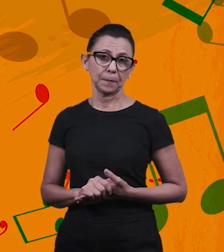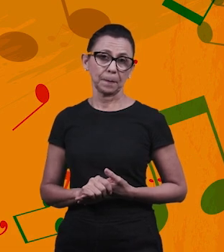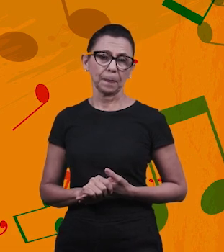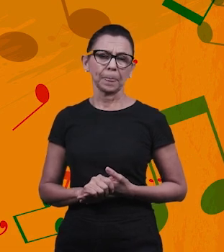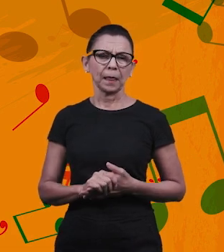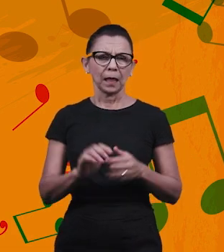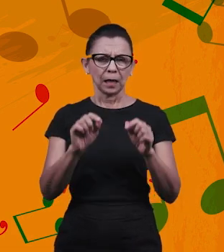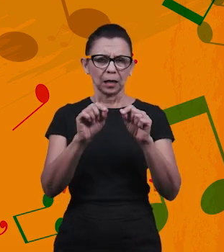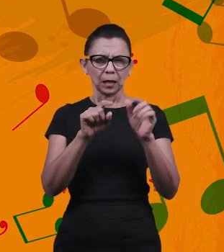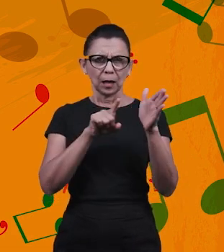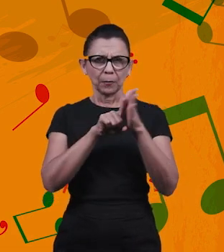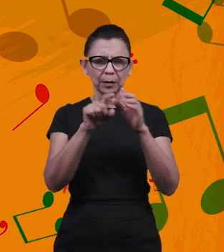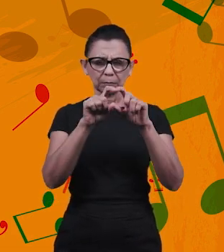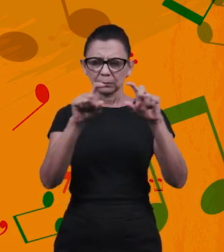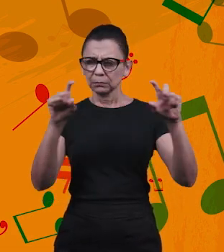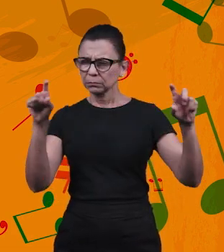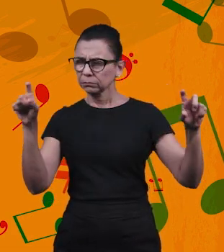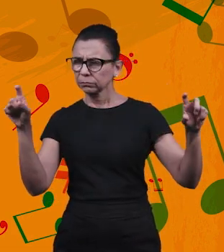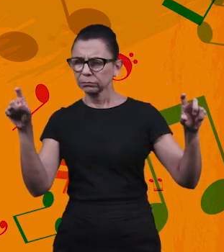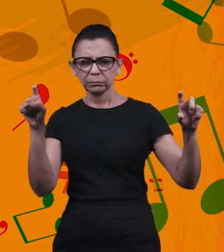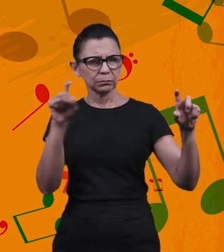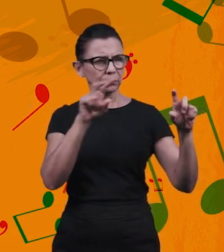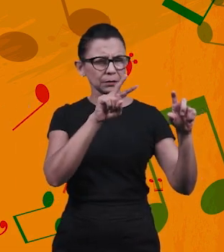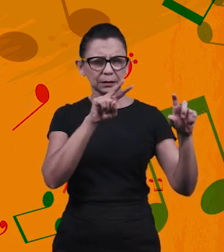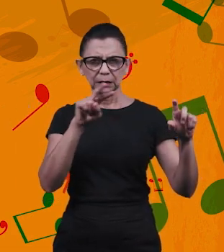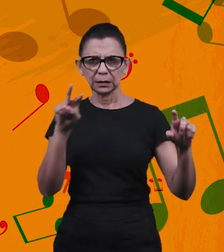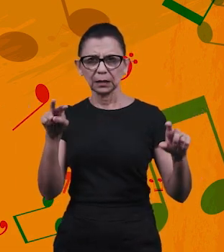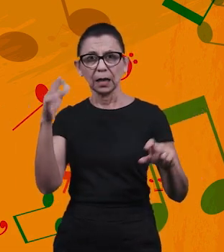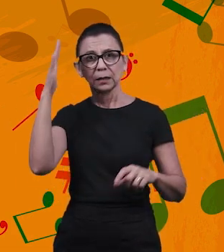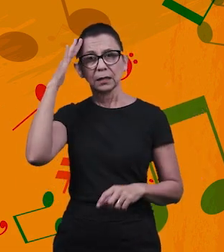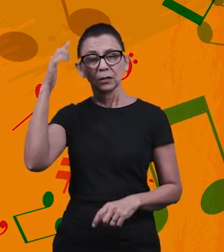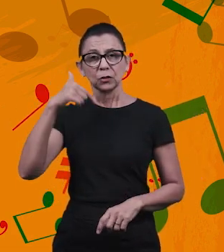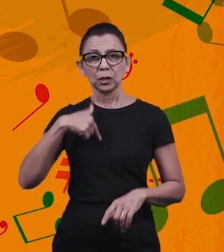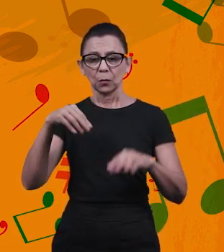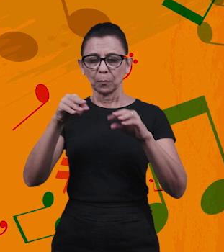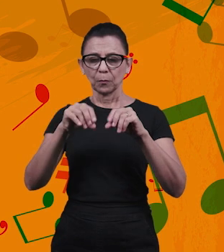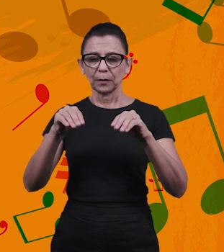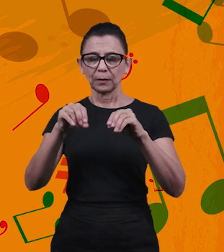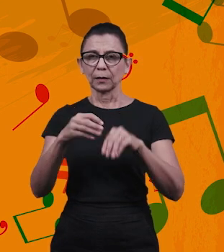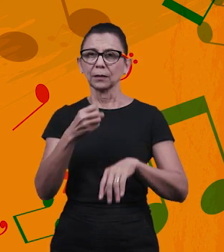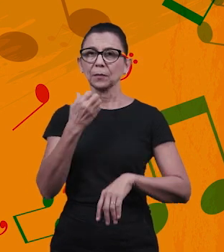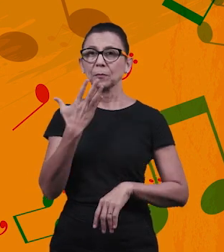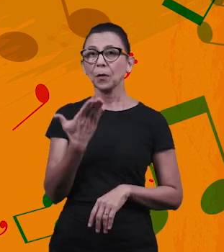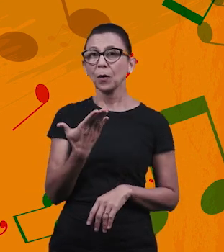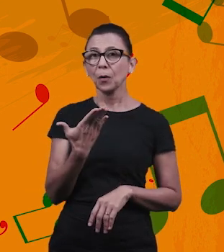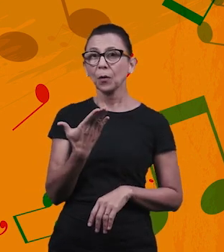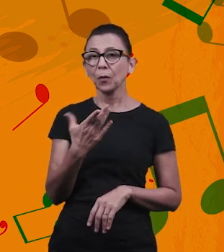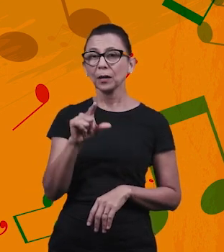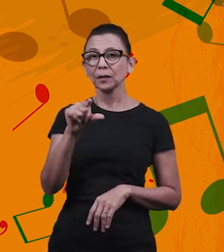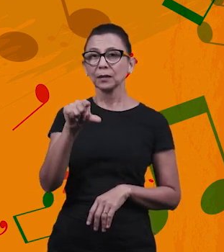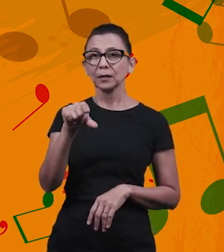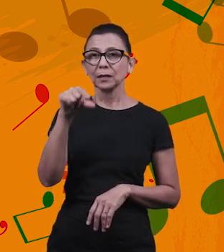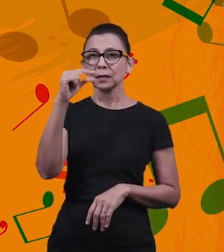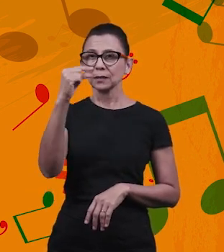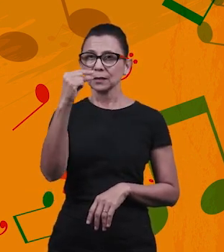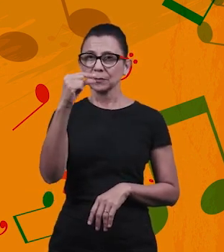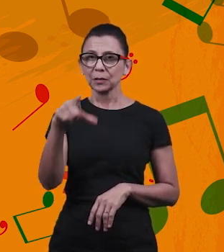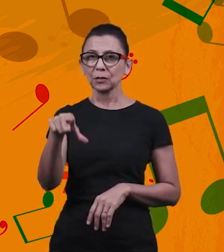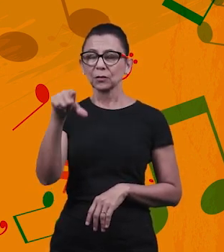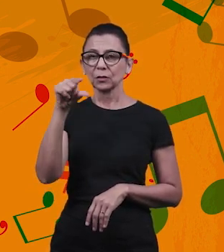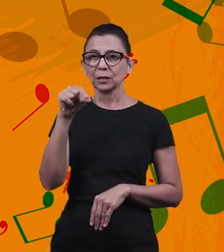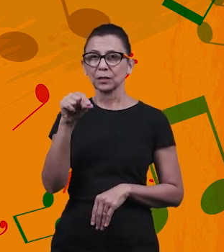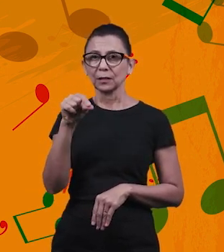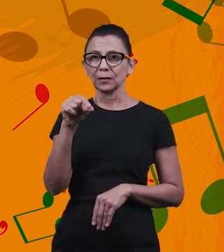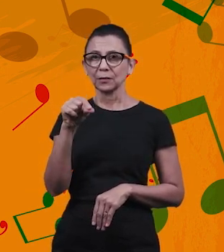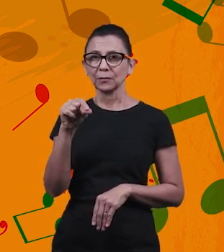прочитала вопросы, поняла, что мое сердце – это хорошее, почва и зерно,